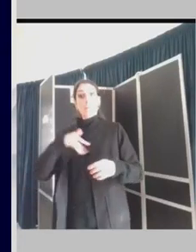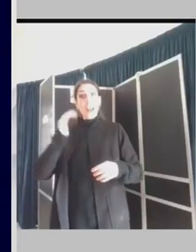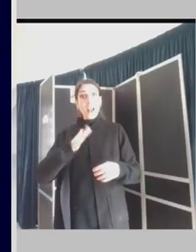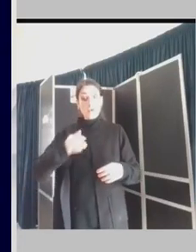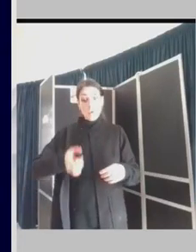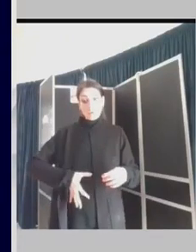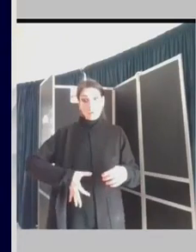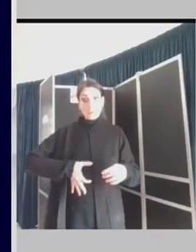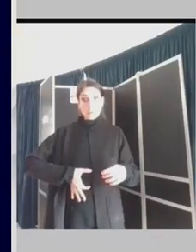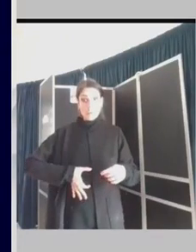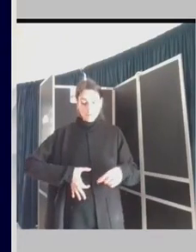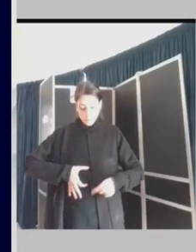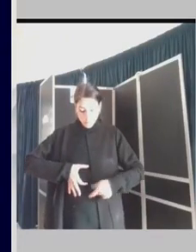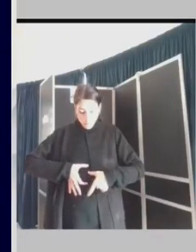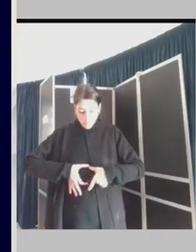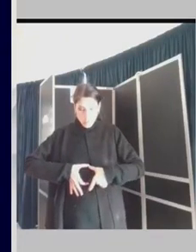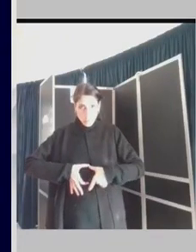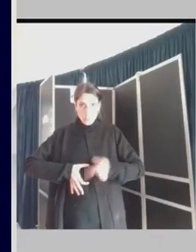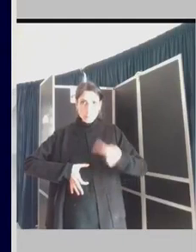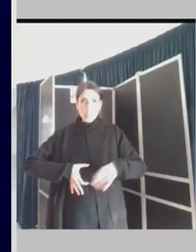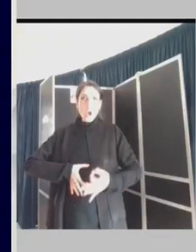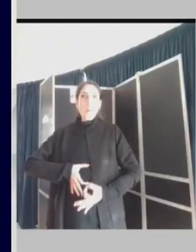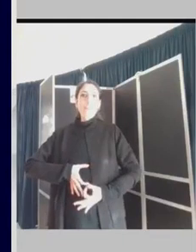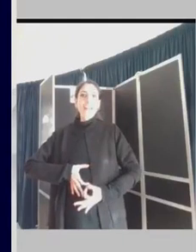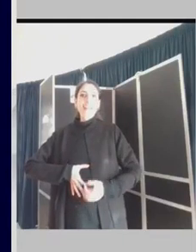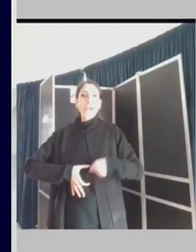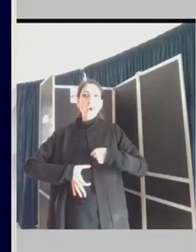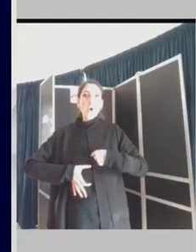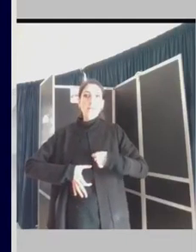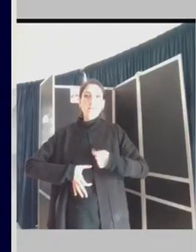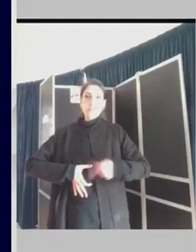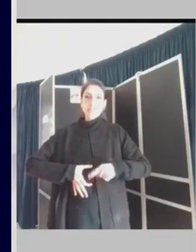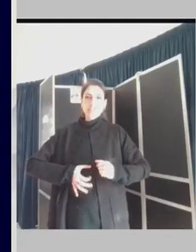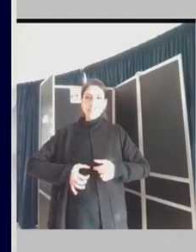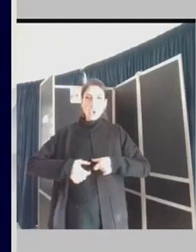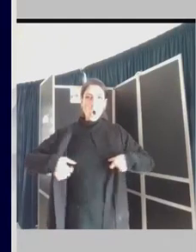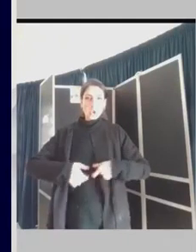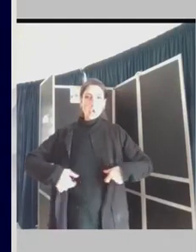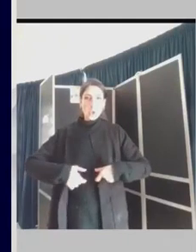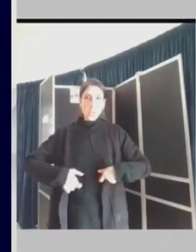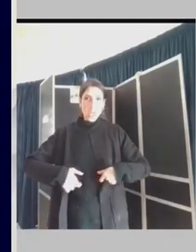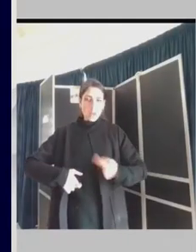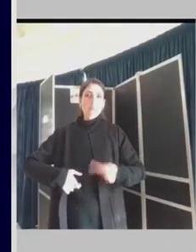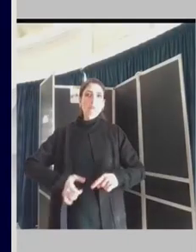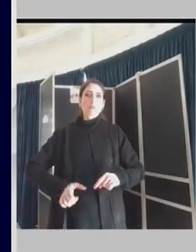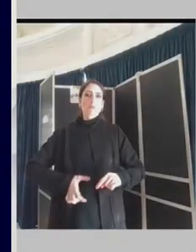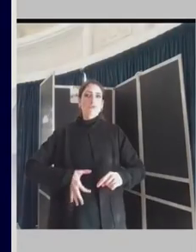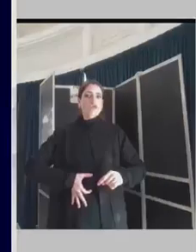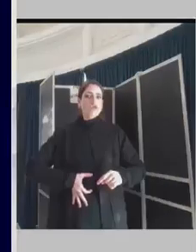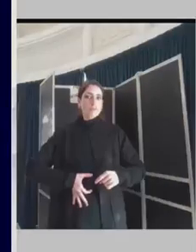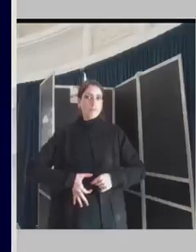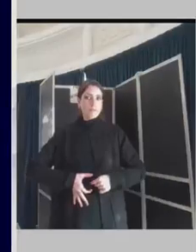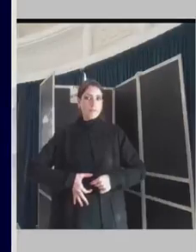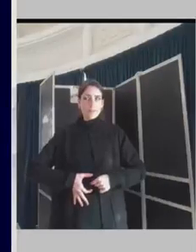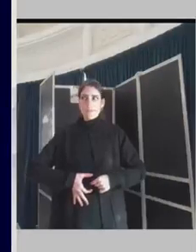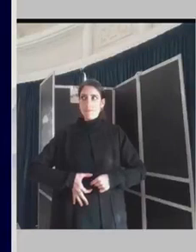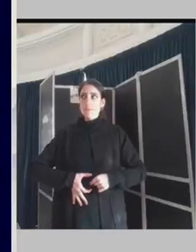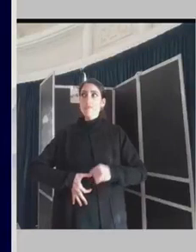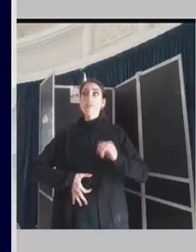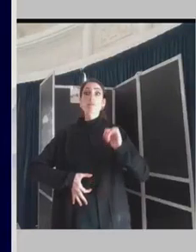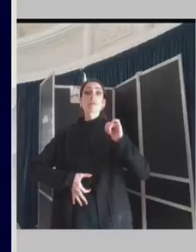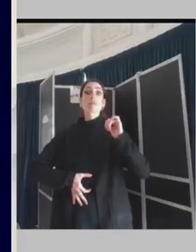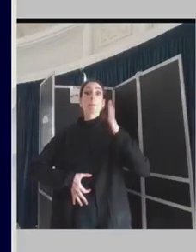l'ombelicolo e lo sterno, il cardias, diciamo, proprio qui sotto le costole abbiamo il cardias, lì. E l'altra mano si fa un pugno